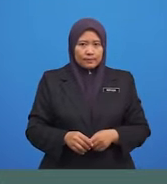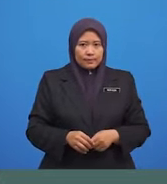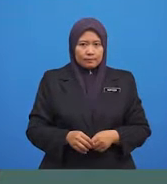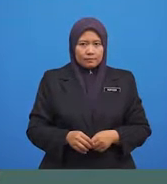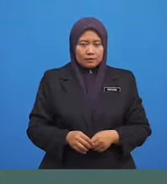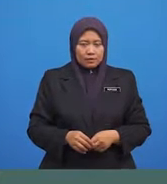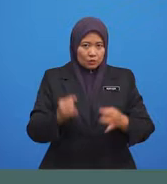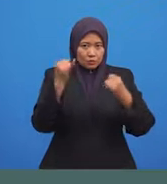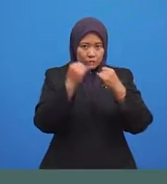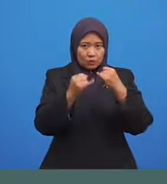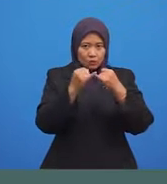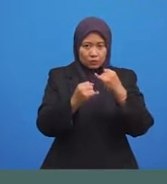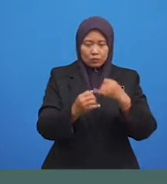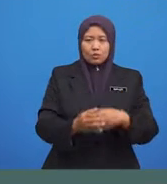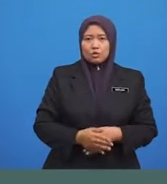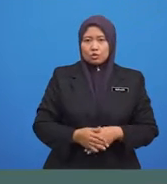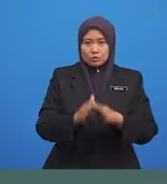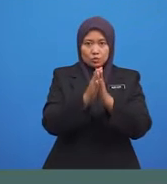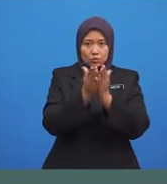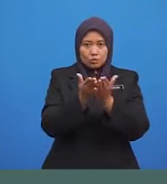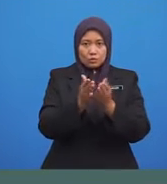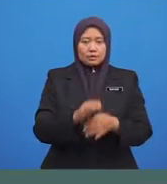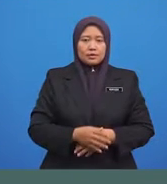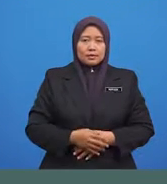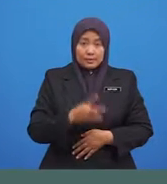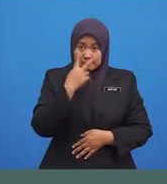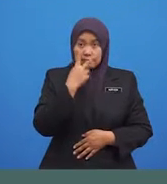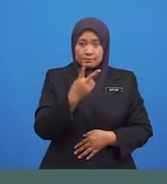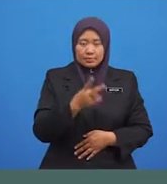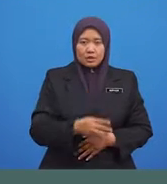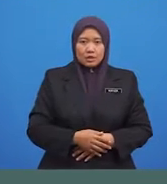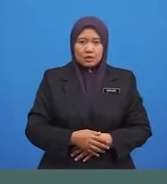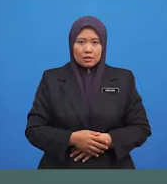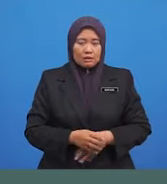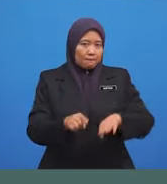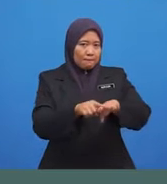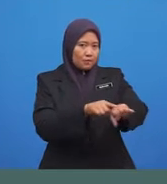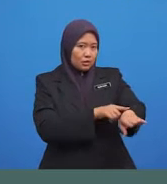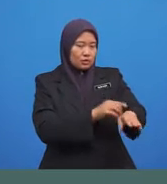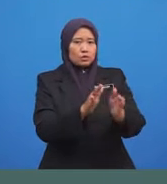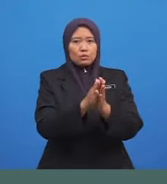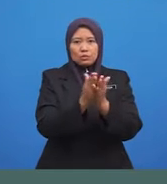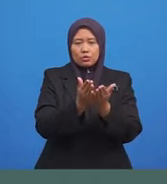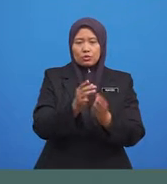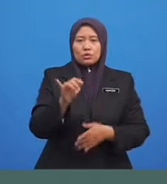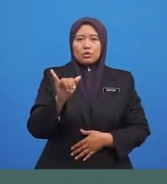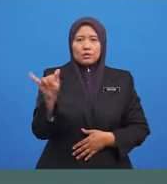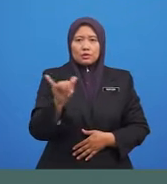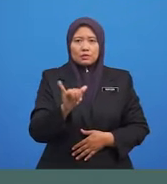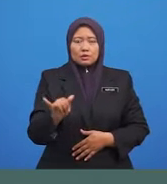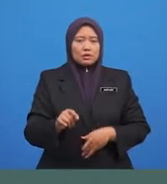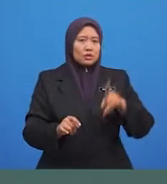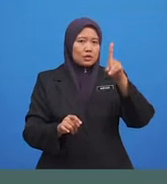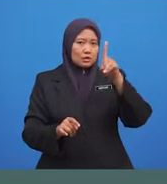hujung buku ini. Ha, nampak tak? Panjang buku ini bersamaan sebatang